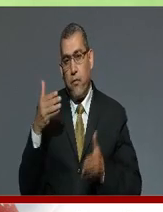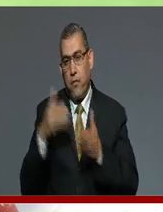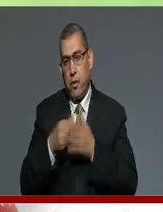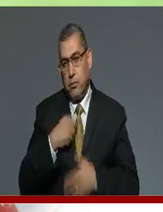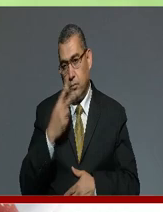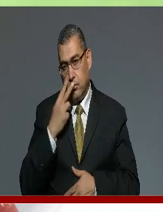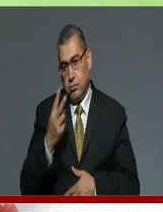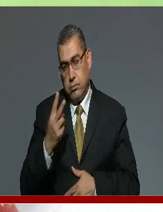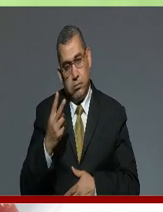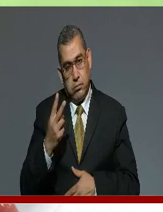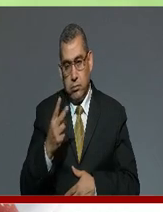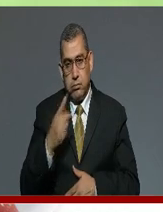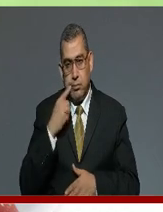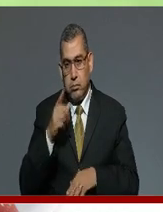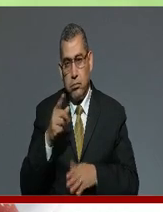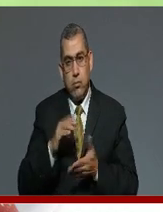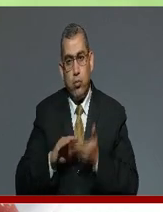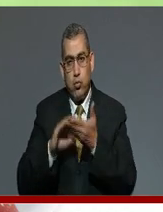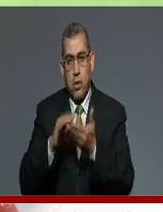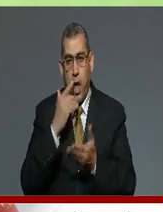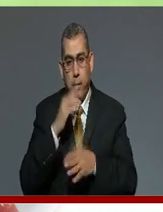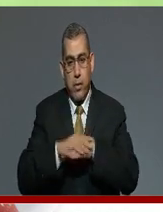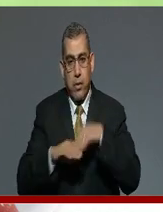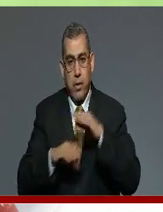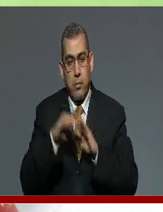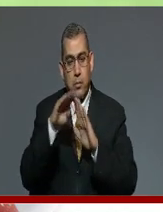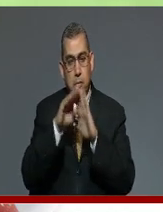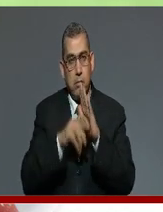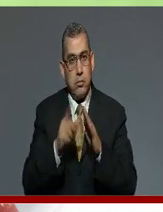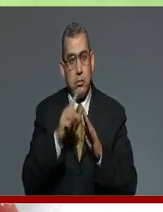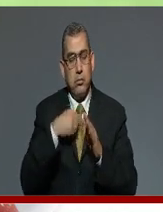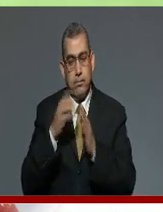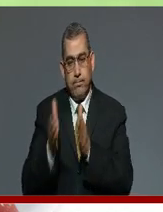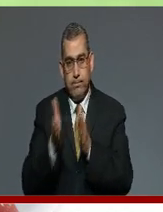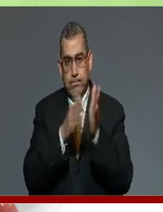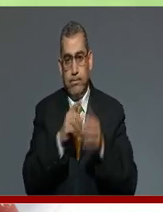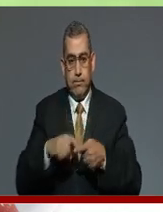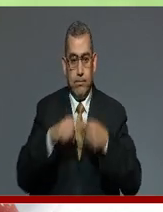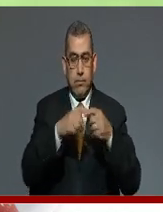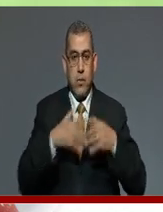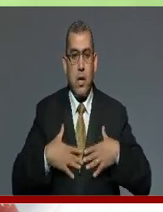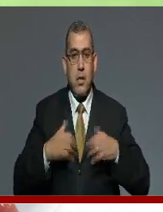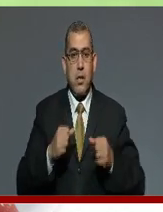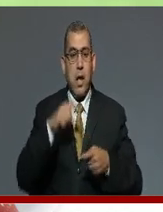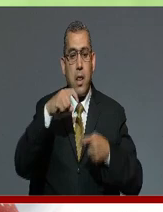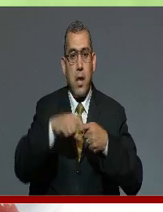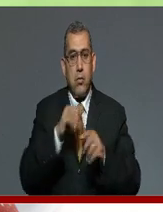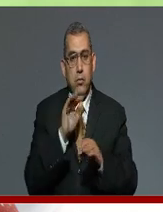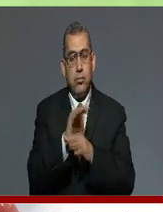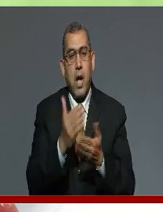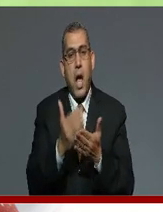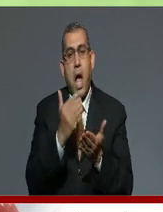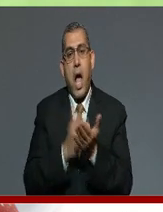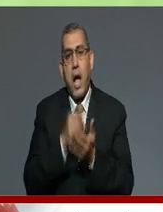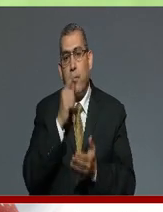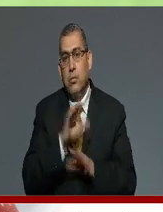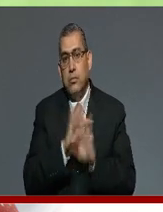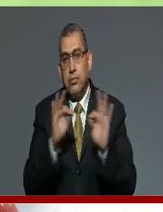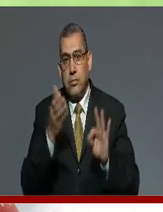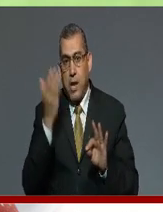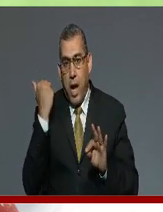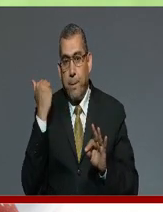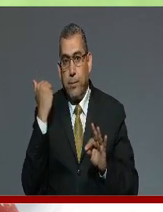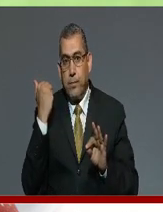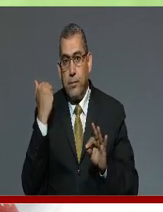لا يساعد على بناء النظام لذا انتقلنا من التركيز على الرعايه الصحيه الاوليه لتبني مفهوم تعزيز